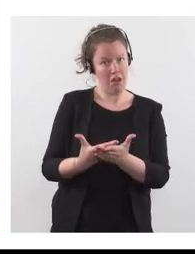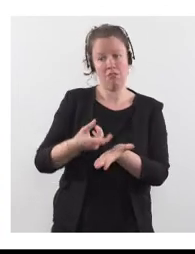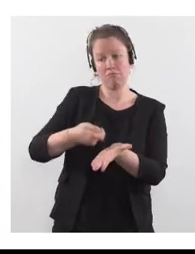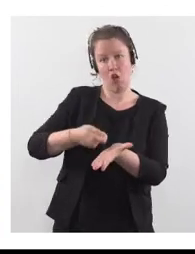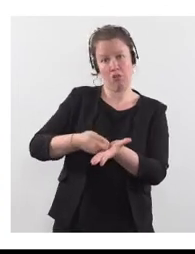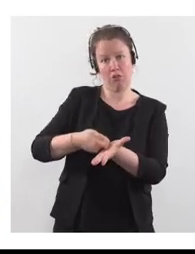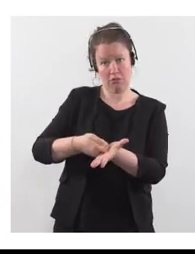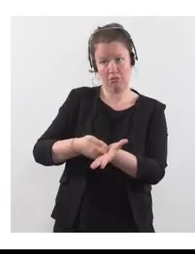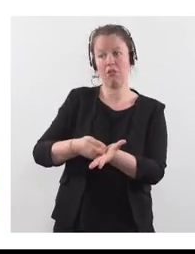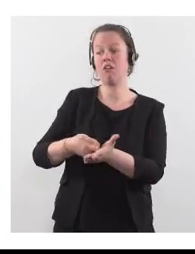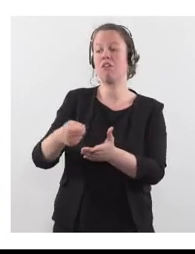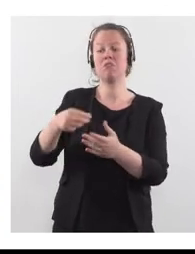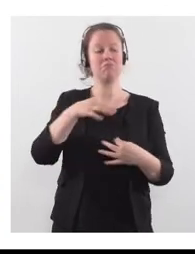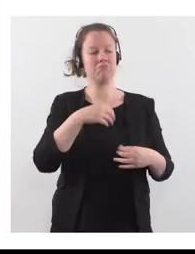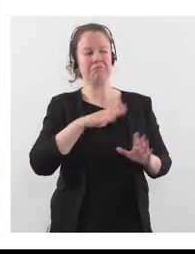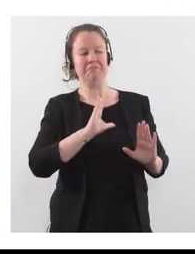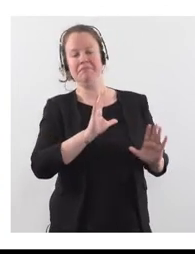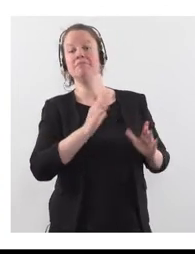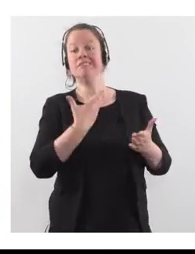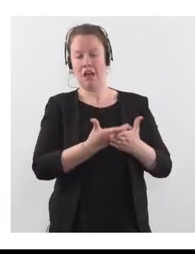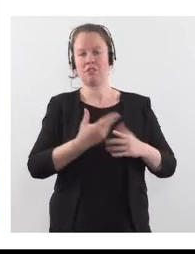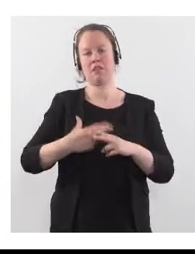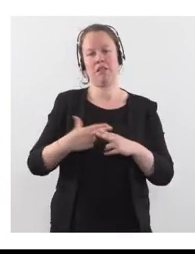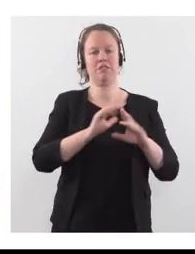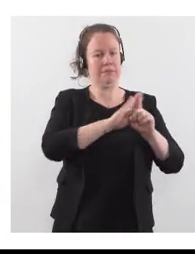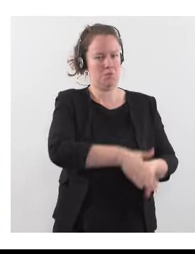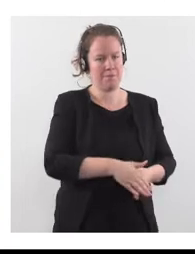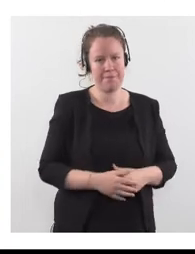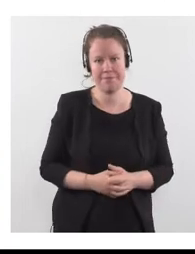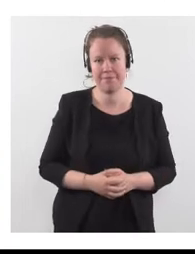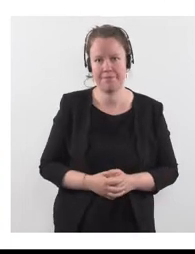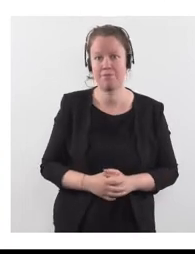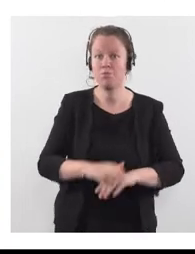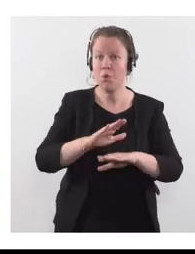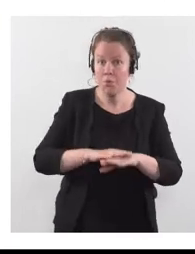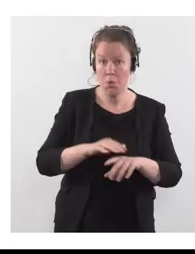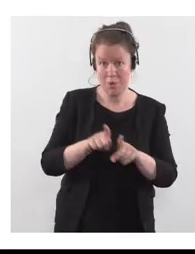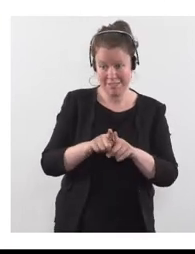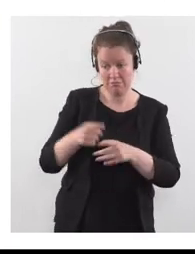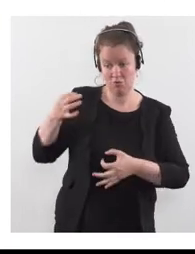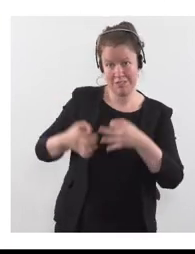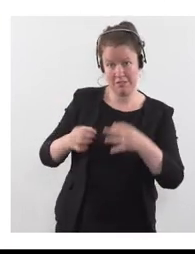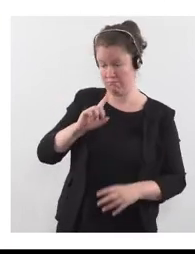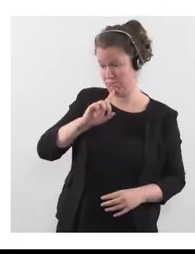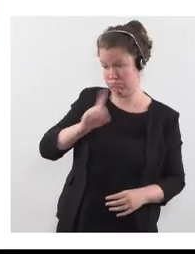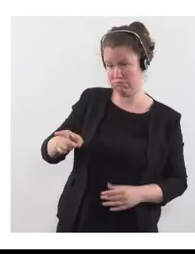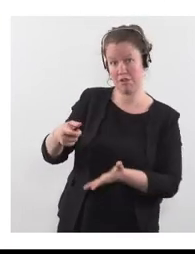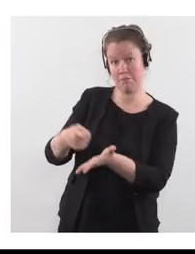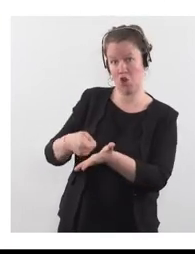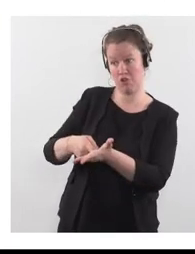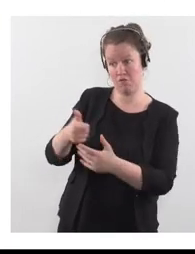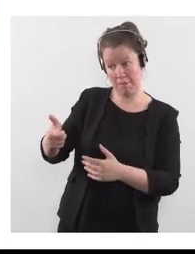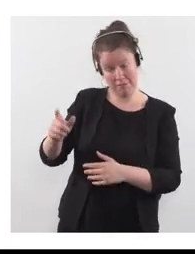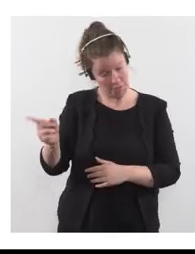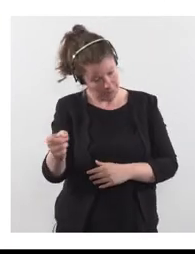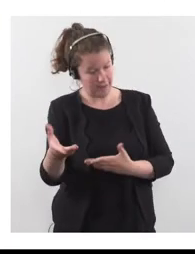le terrain. Ce qui était essentiel ici, c'est qu'ils ont également ordonné à la banque de s'engager auprès de nous pendant